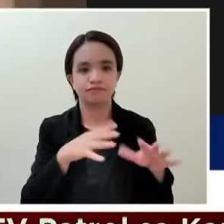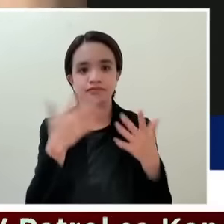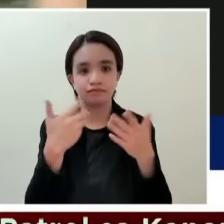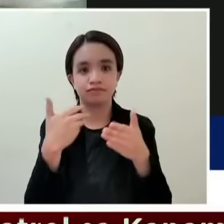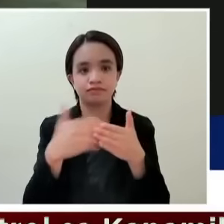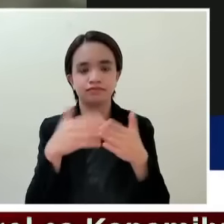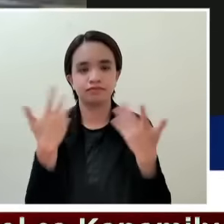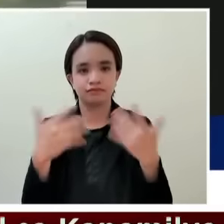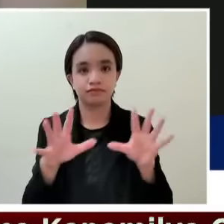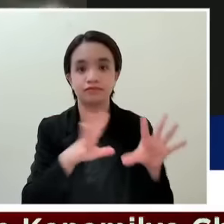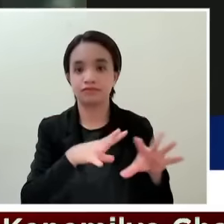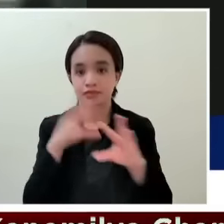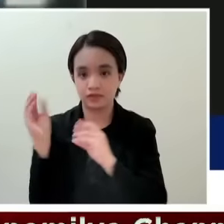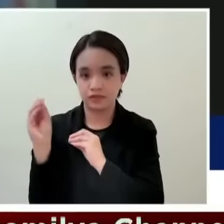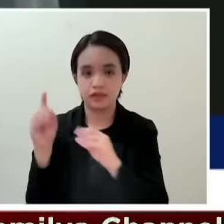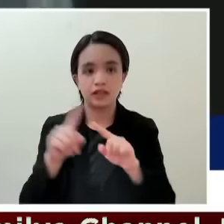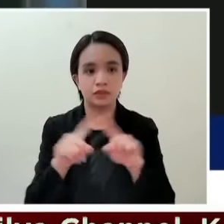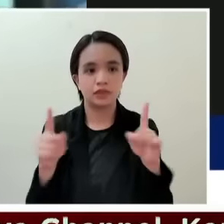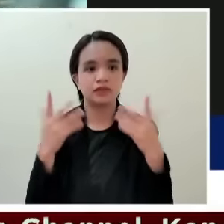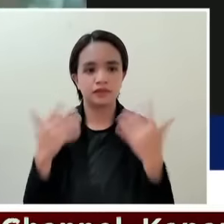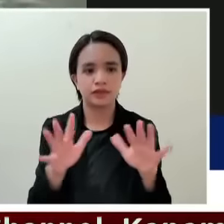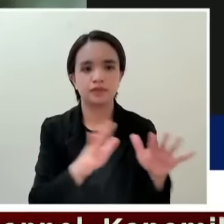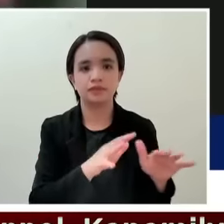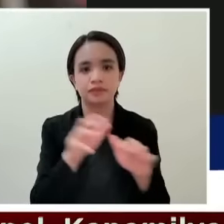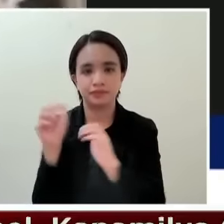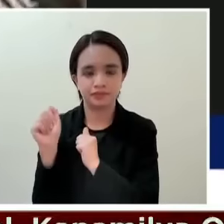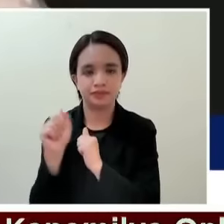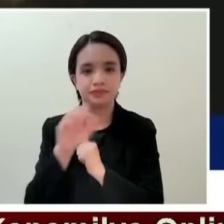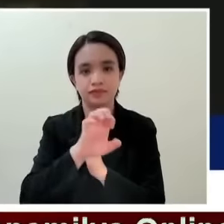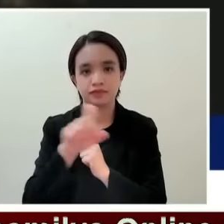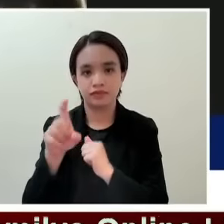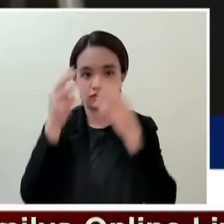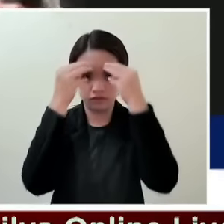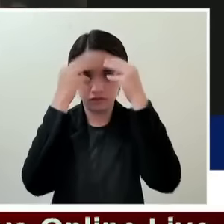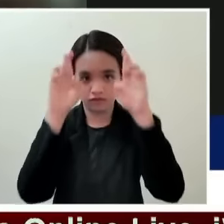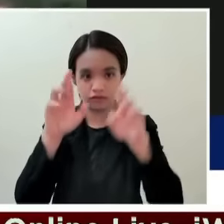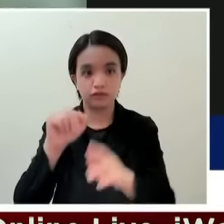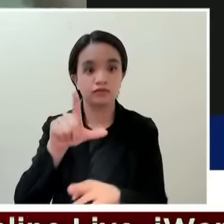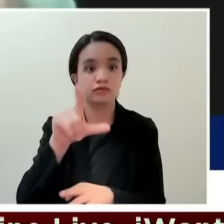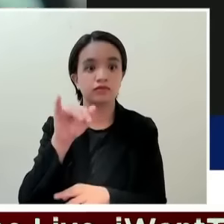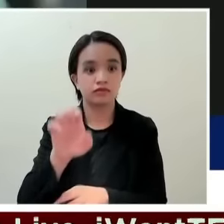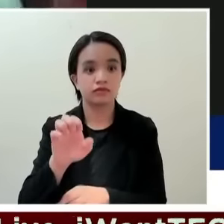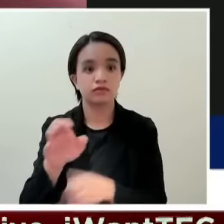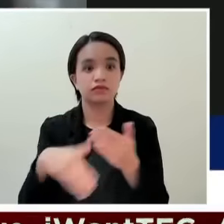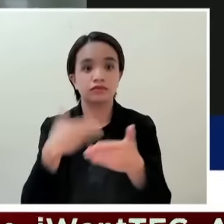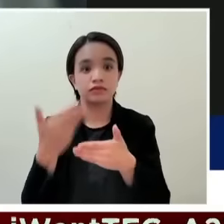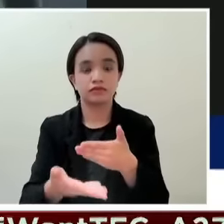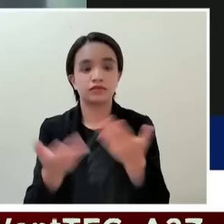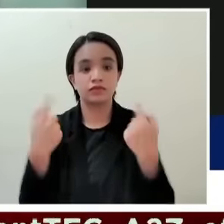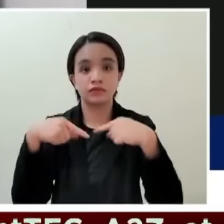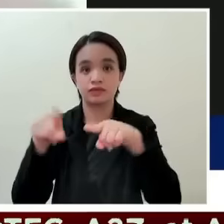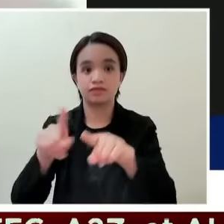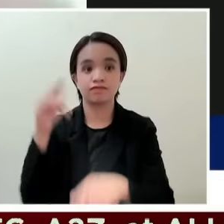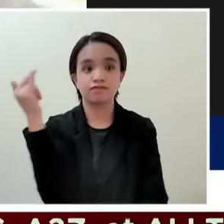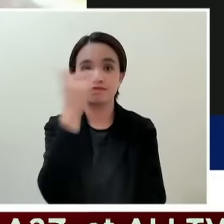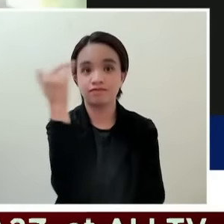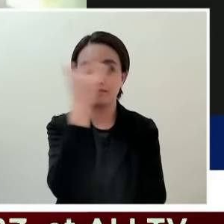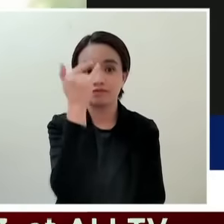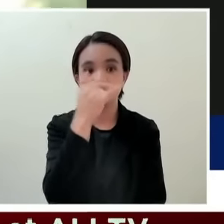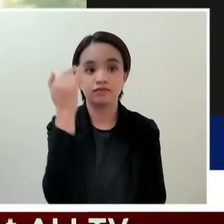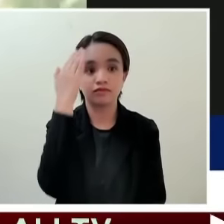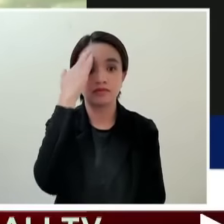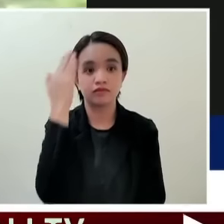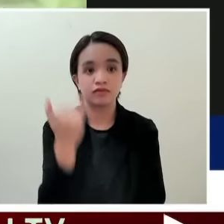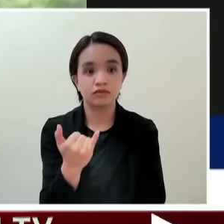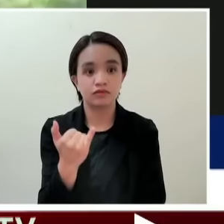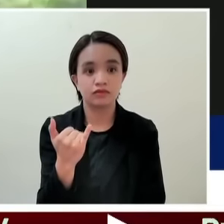Bureau of Immigration pero naka-atis na si dating Mayor Alice Go at hahabol nga tayo, kabayan, papunta sa airport at dahil